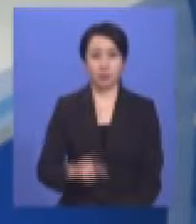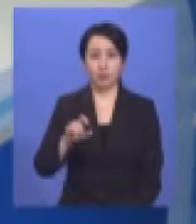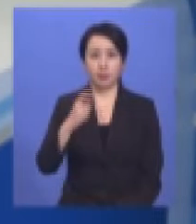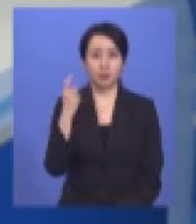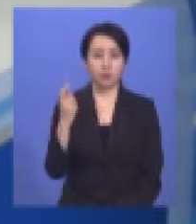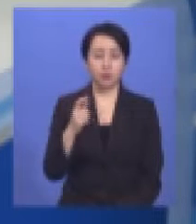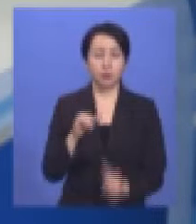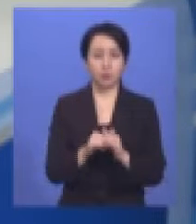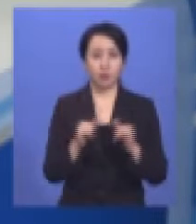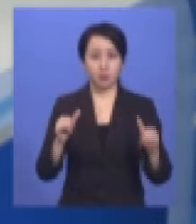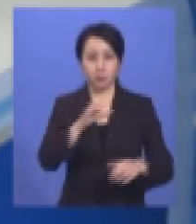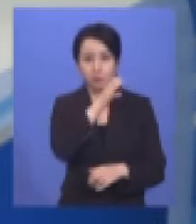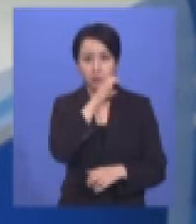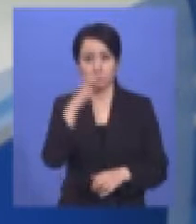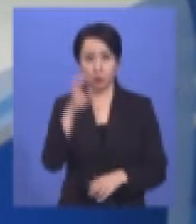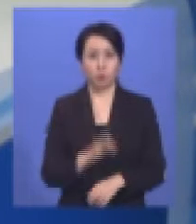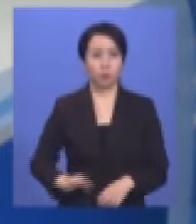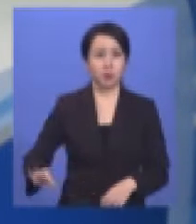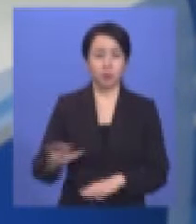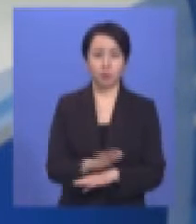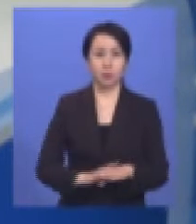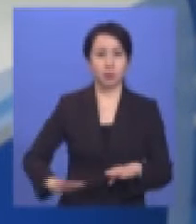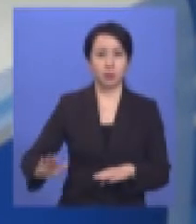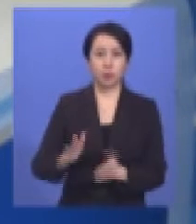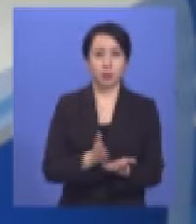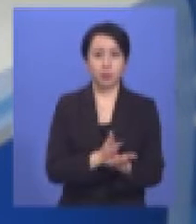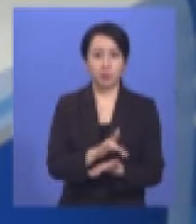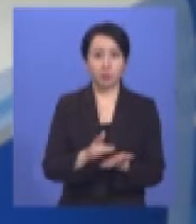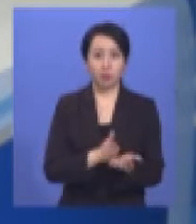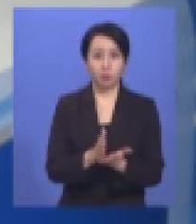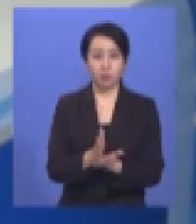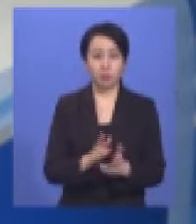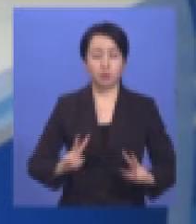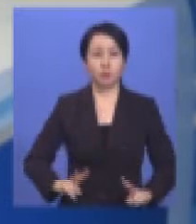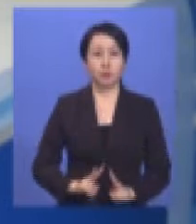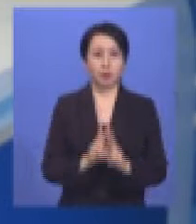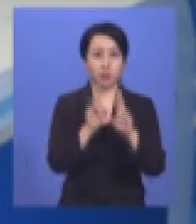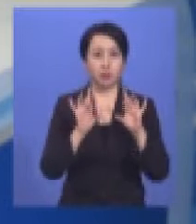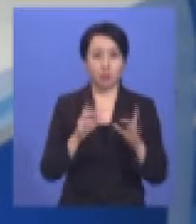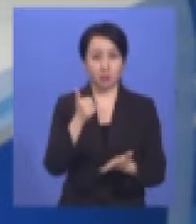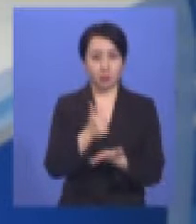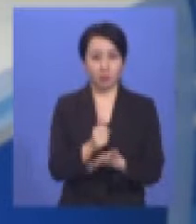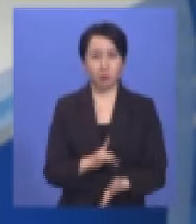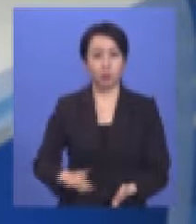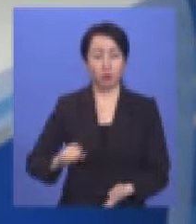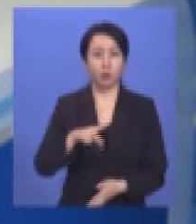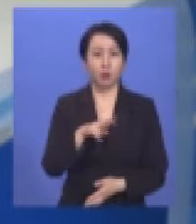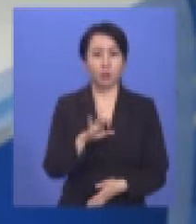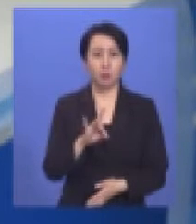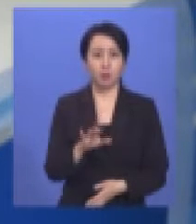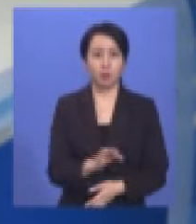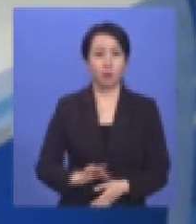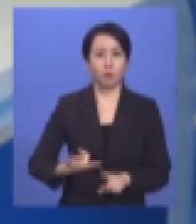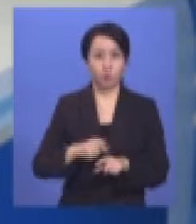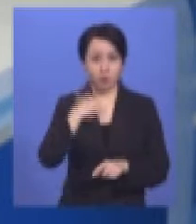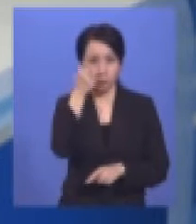О социально-экономическом развитии Северо-Казахстанской области на площадке службы центральных коммуникаций в столице рассказал глава региона Кумар